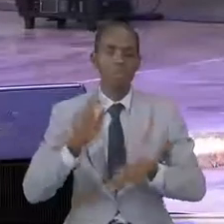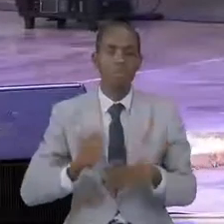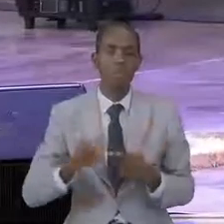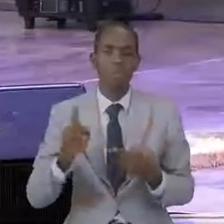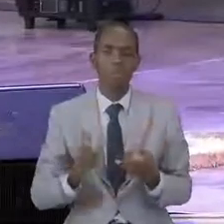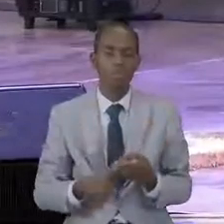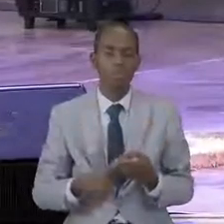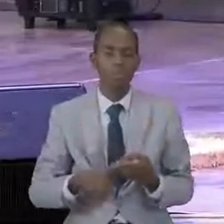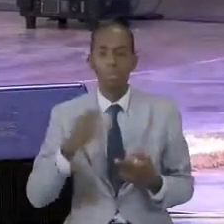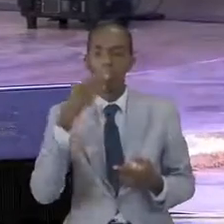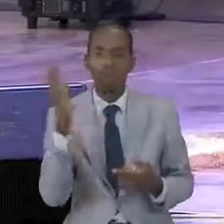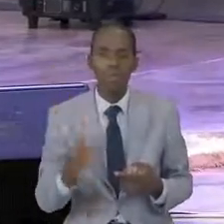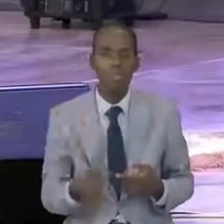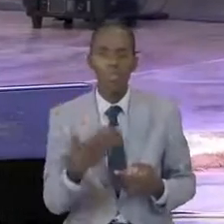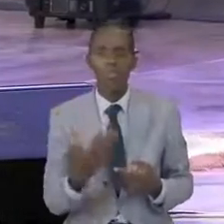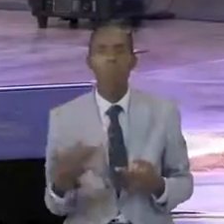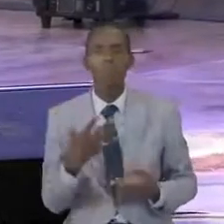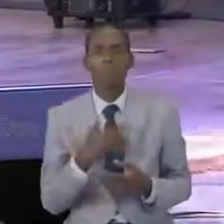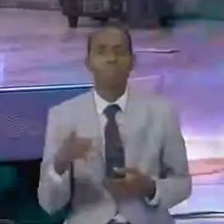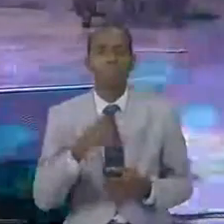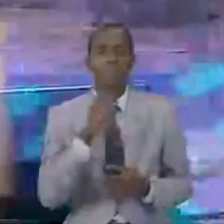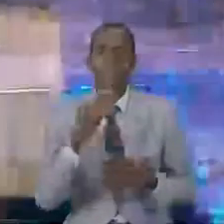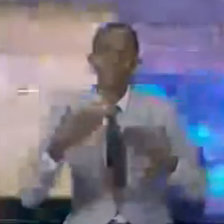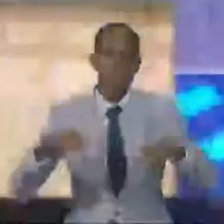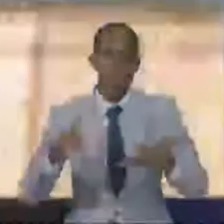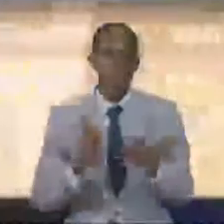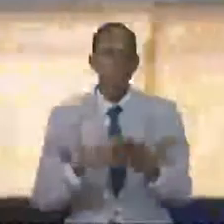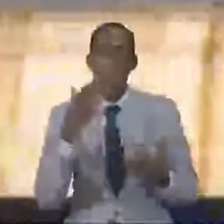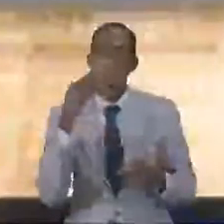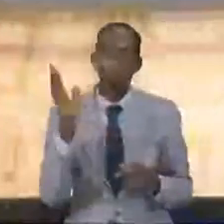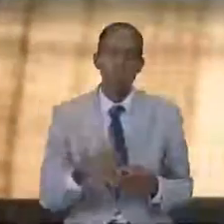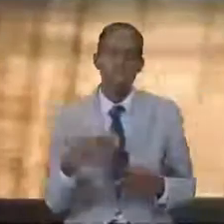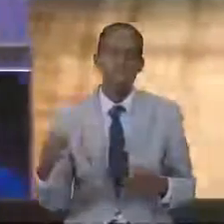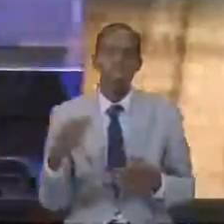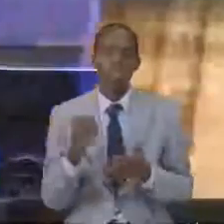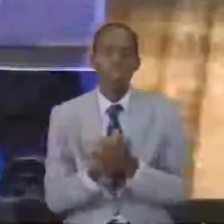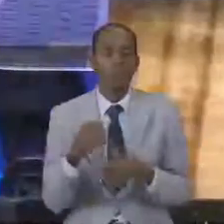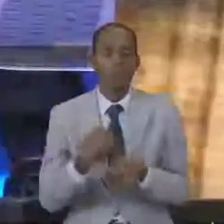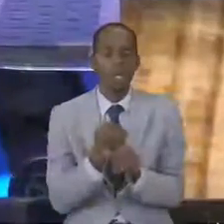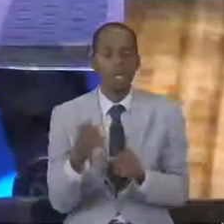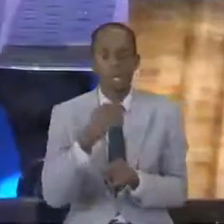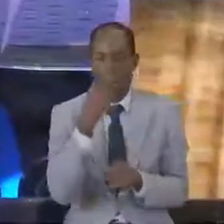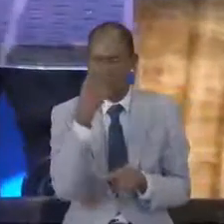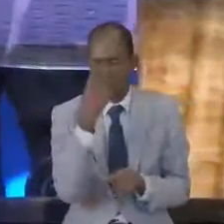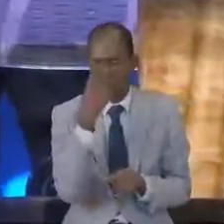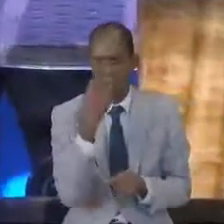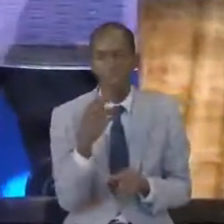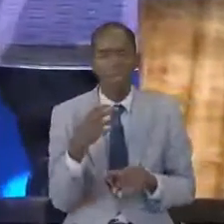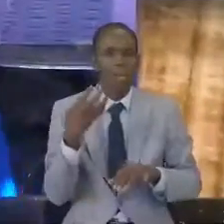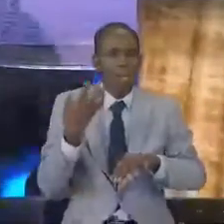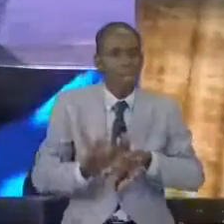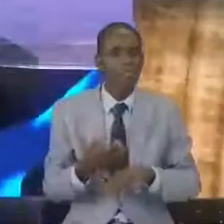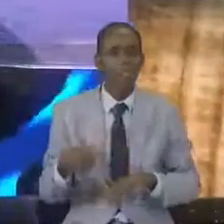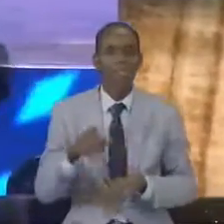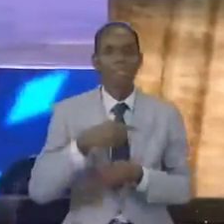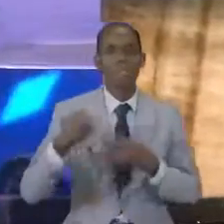livrés au mal et ils sont tellement livrés au mal cela les aveugles et cela les endurcir au